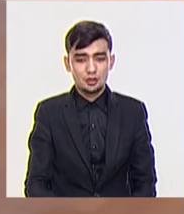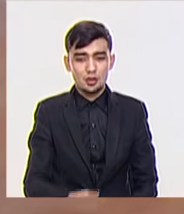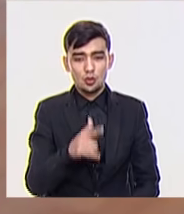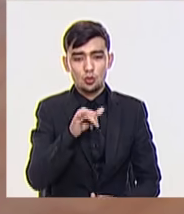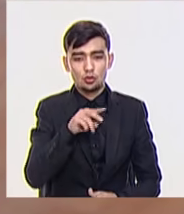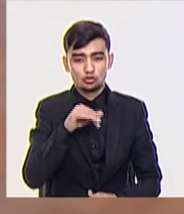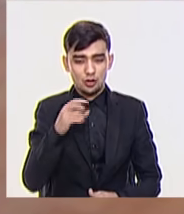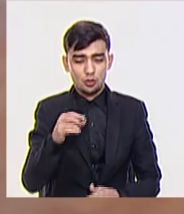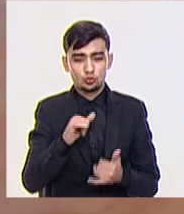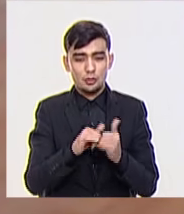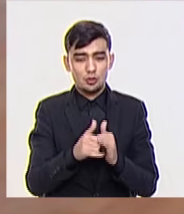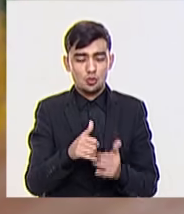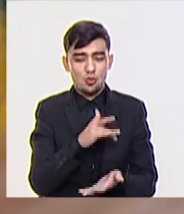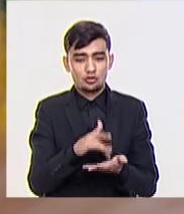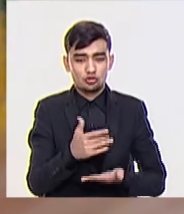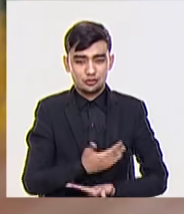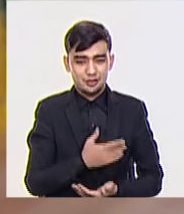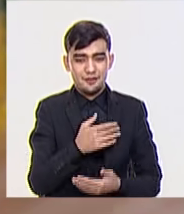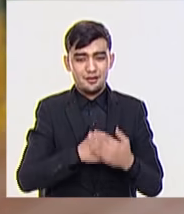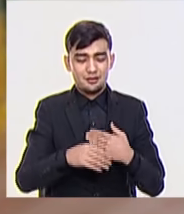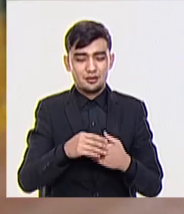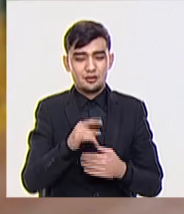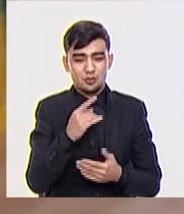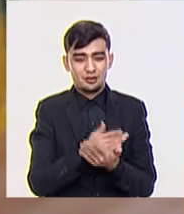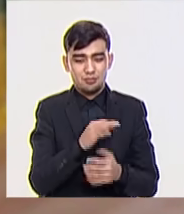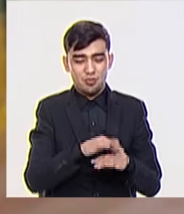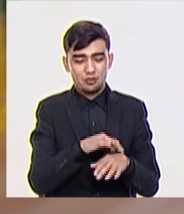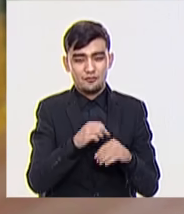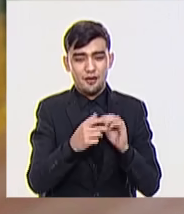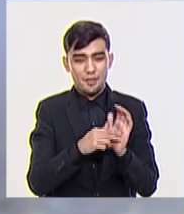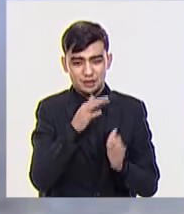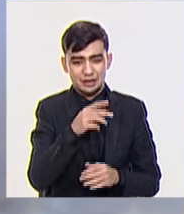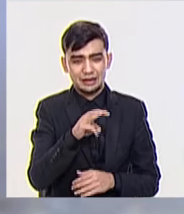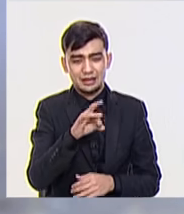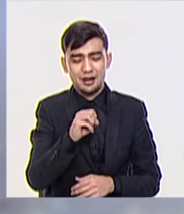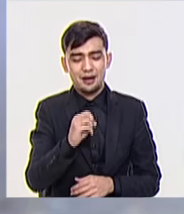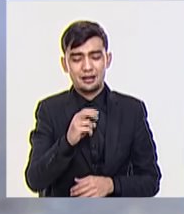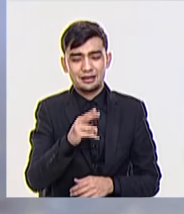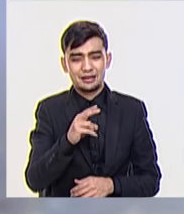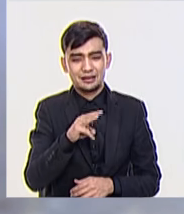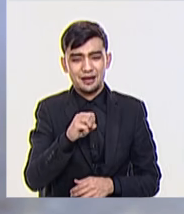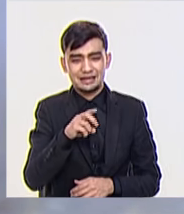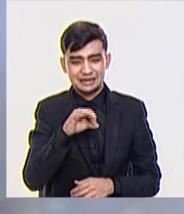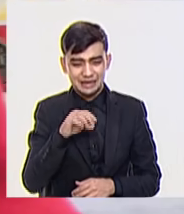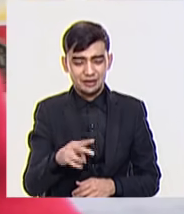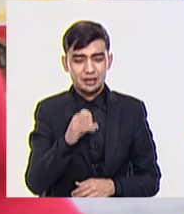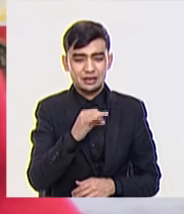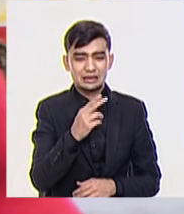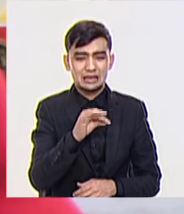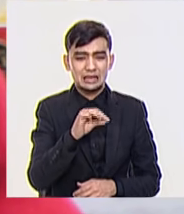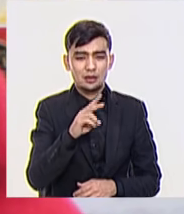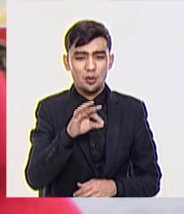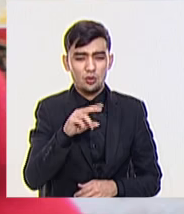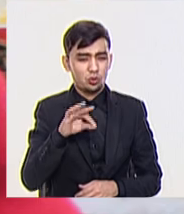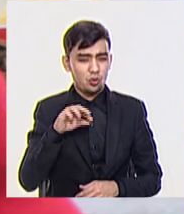Гүлжан Бөлекбаева Өскемен қаласында тұрады. Науқас баласының жасы 18-де. Тұрақты түрде қабылдайтын трифтазин мен циклодолды өткен жылдың мамыр айынан бері ала алмадық